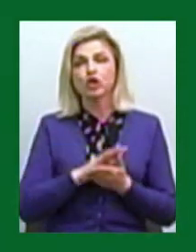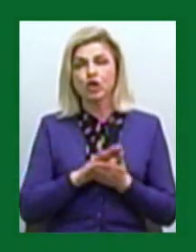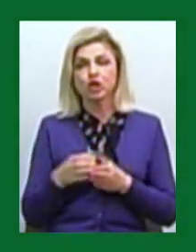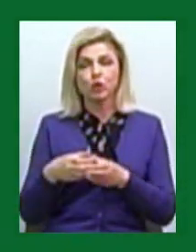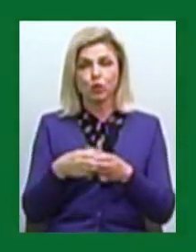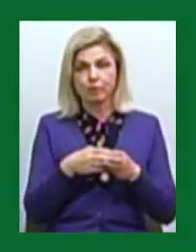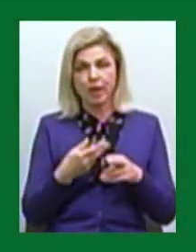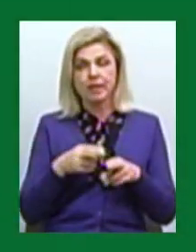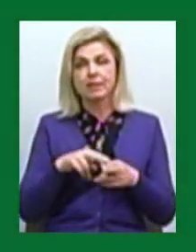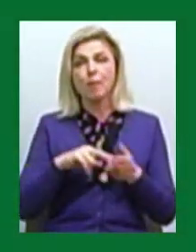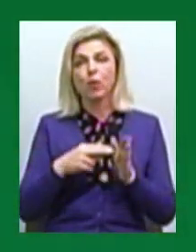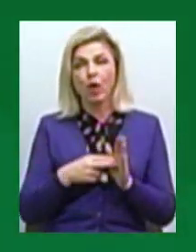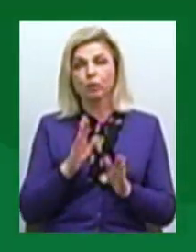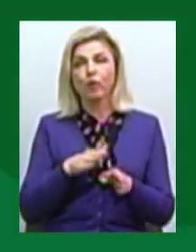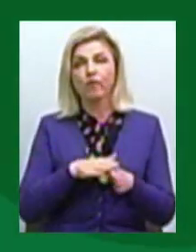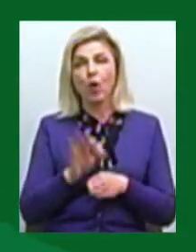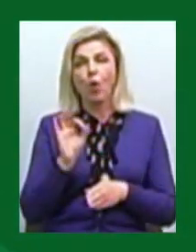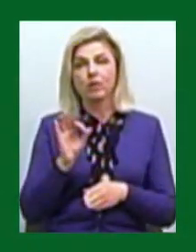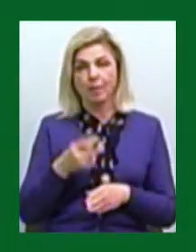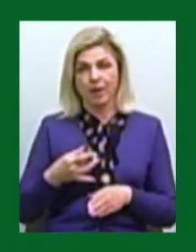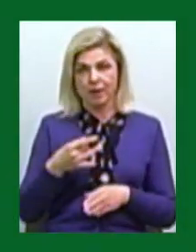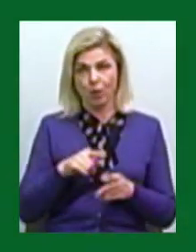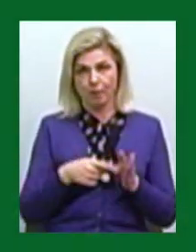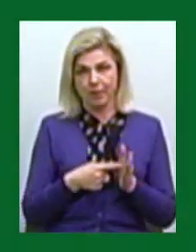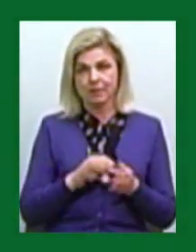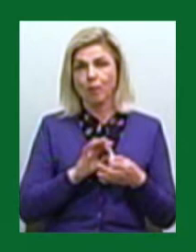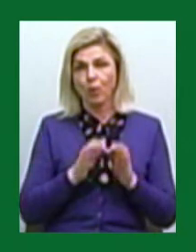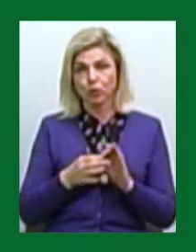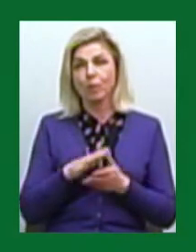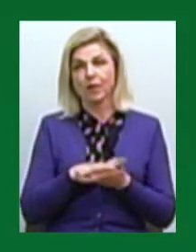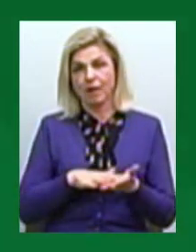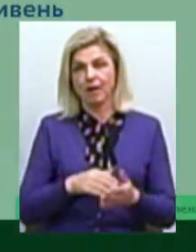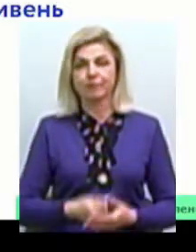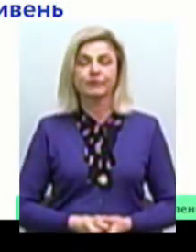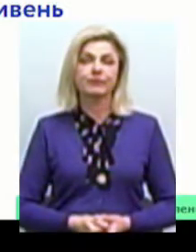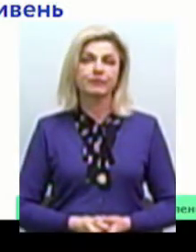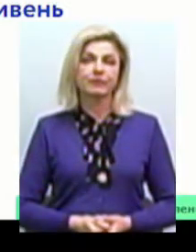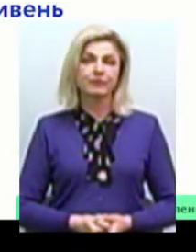проєкт буде реалізований у Корабельному районі міста. Подробиці далі у сюжеті.